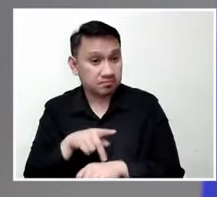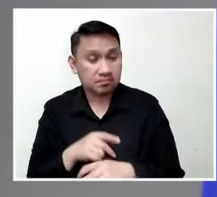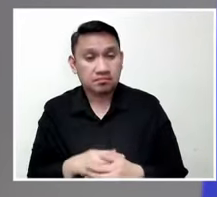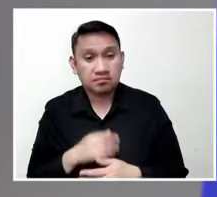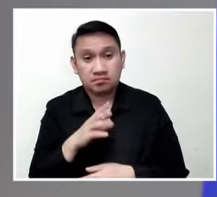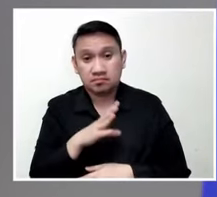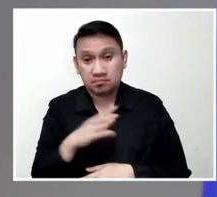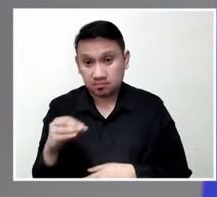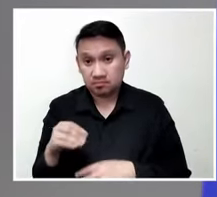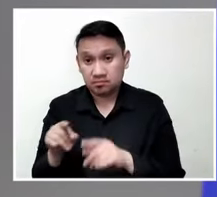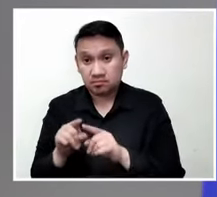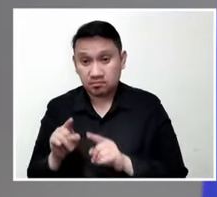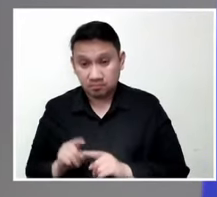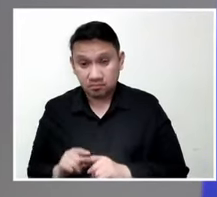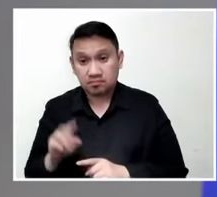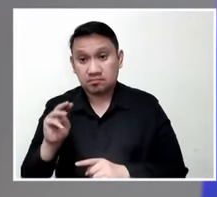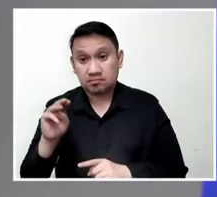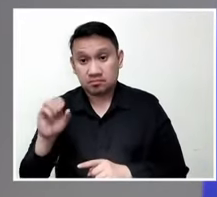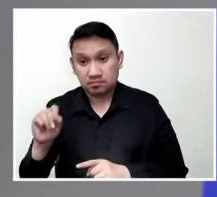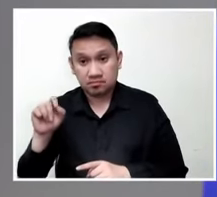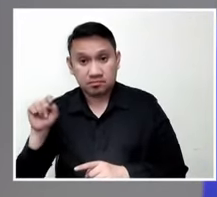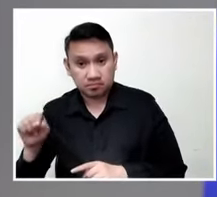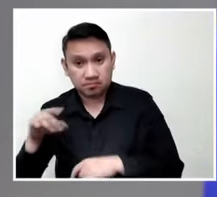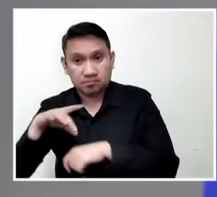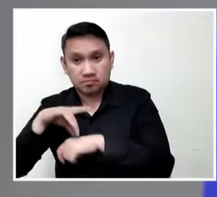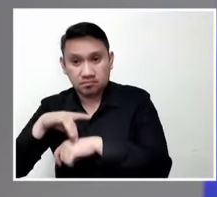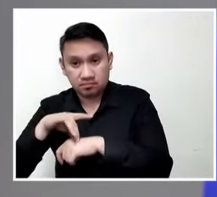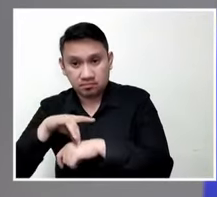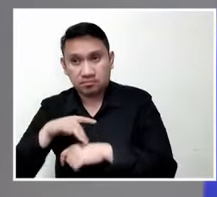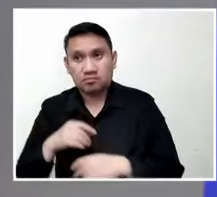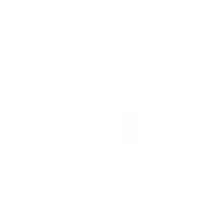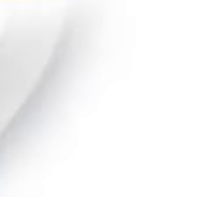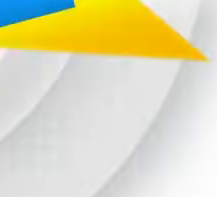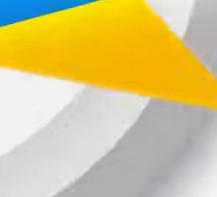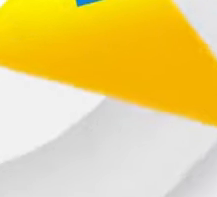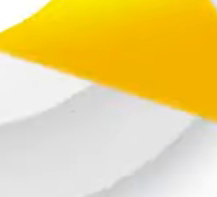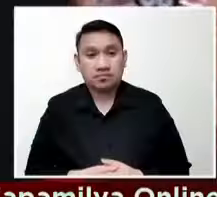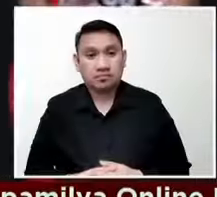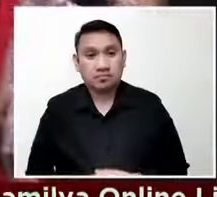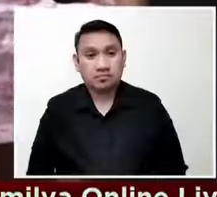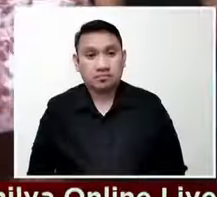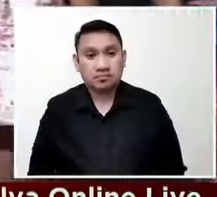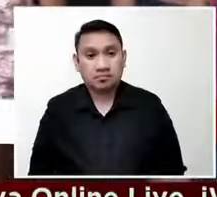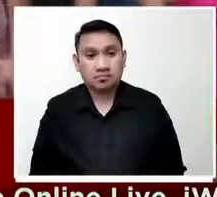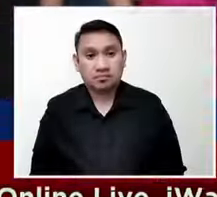Miss Earth Philippines candidates. Nagpapatrol, Ana Cerezo.